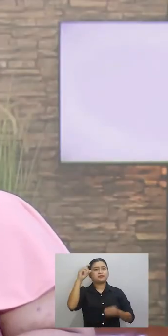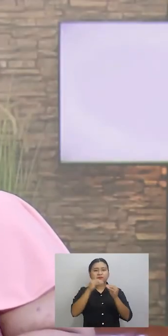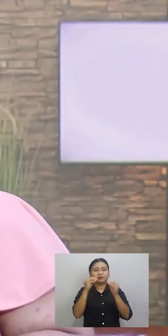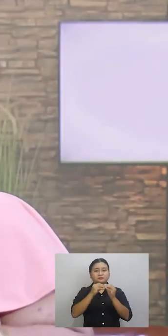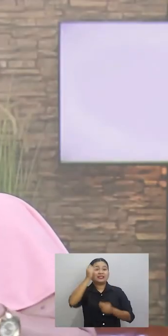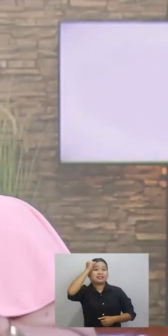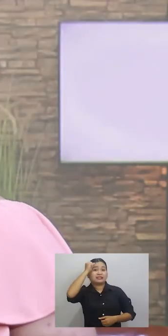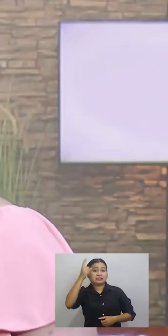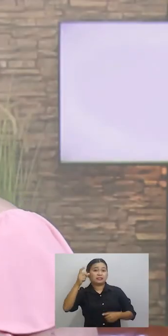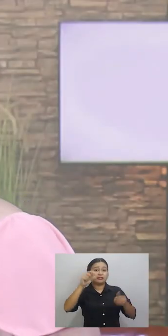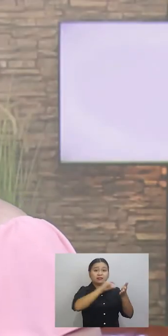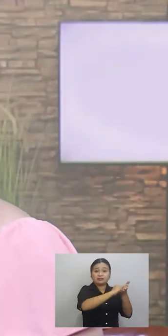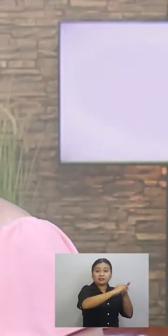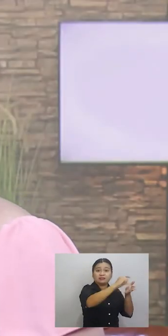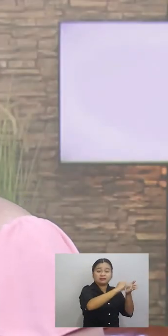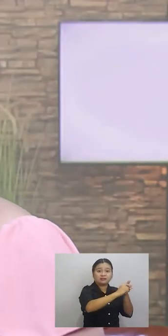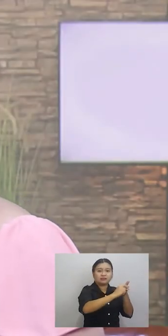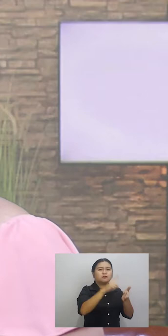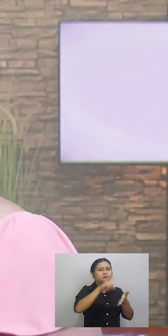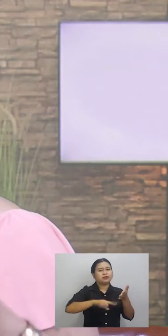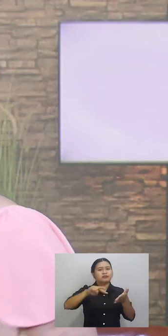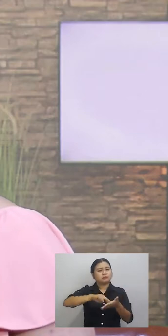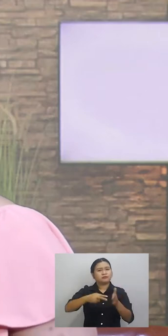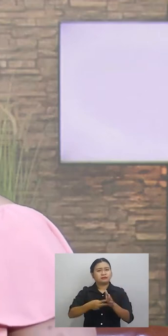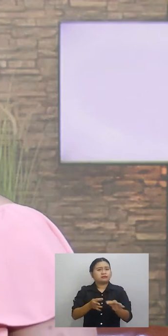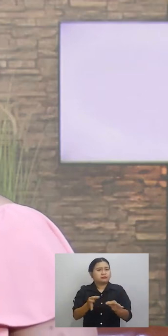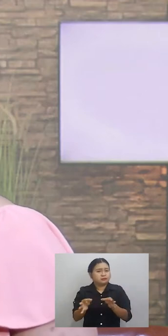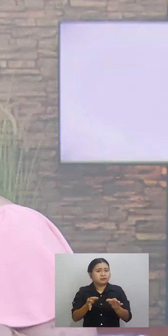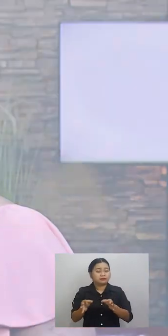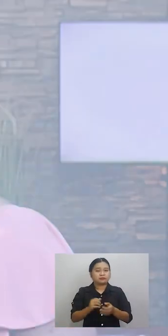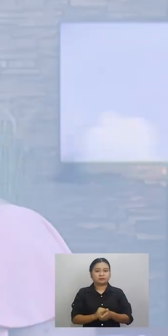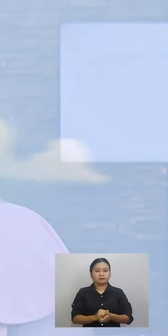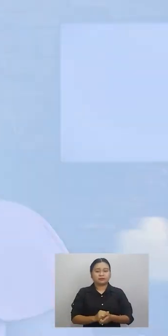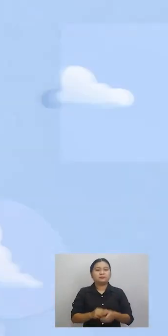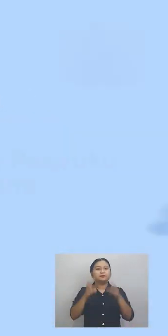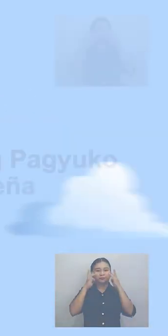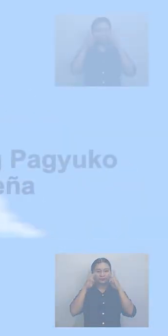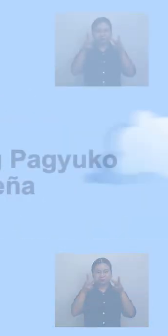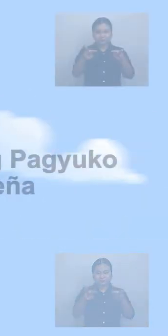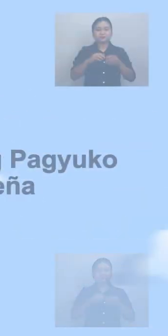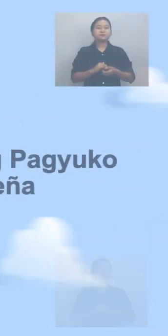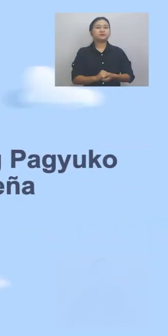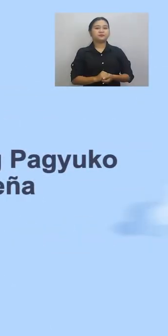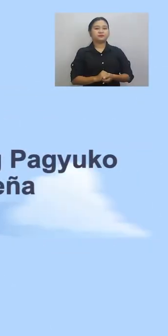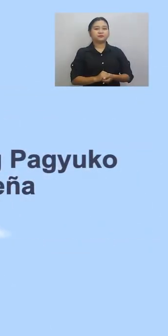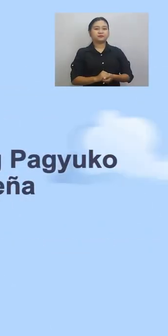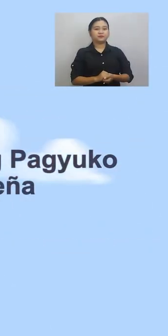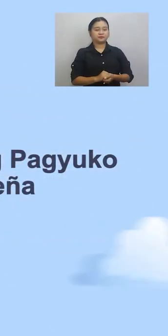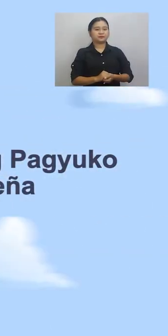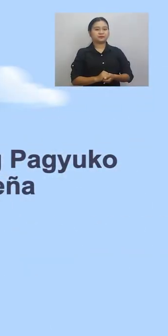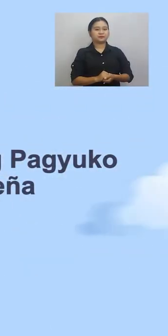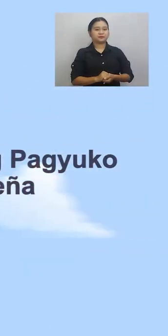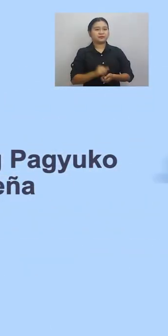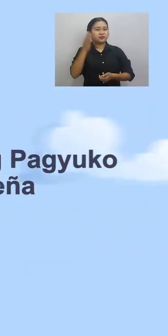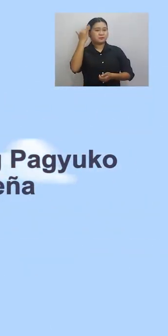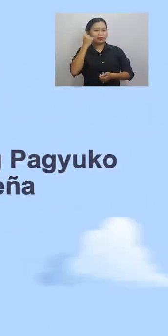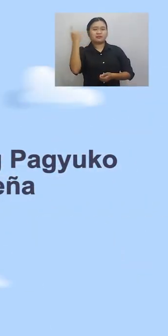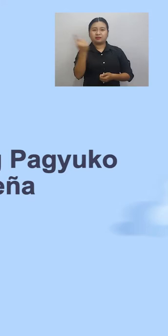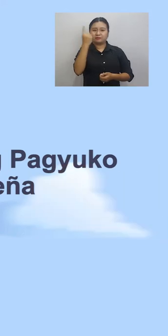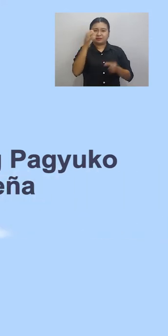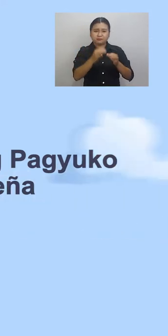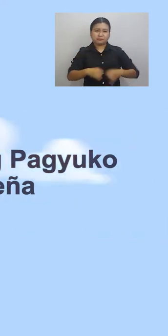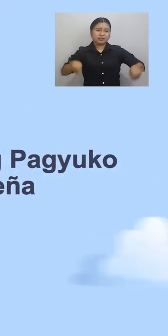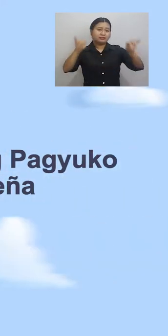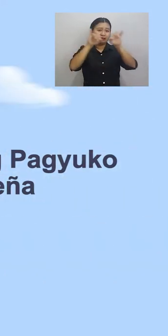ang teksto sa nais ipahiwatig nito, tunghayan natin ito. Kung bakit laging mahalaga ang